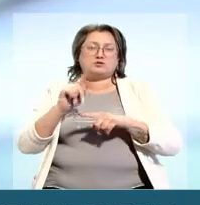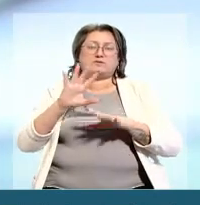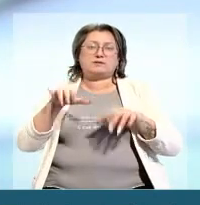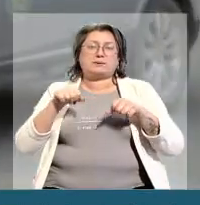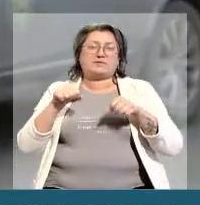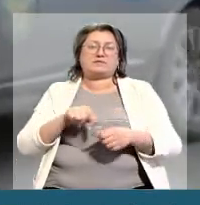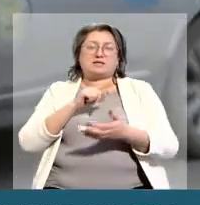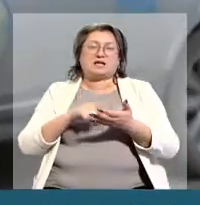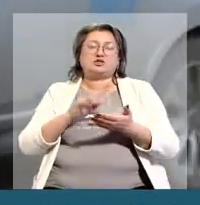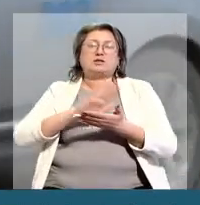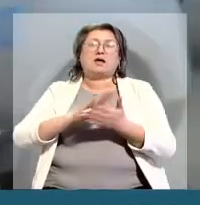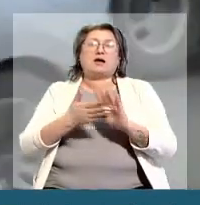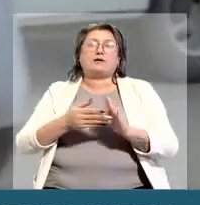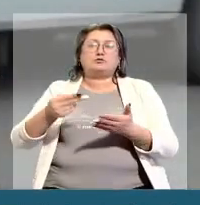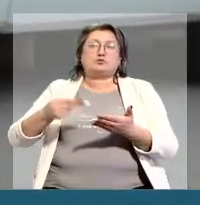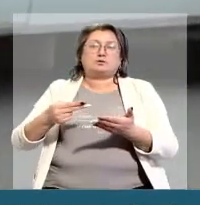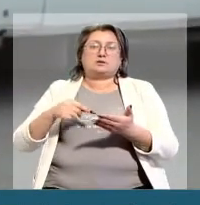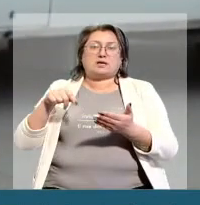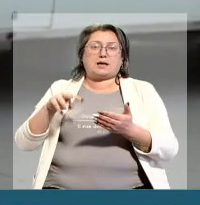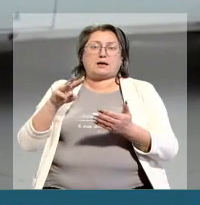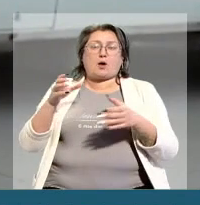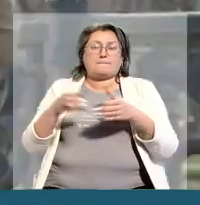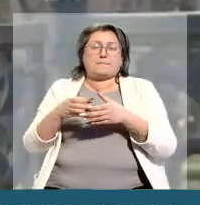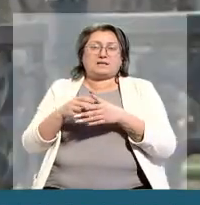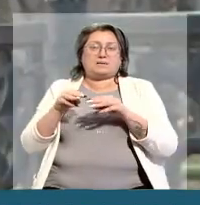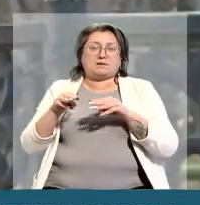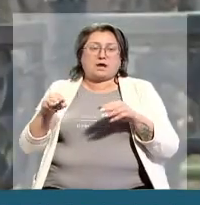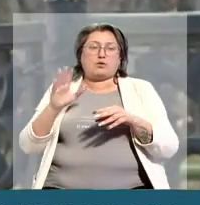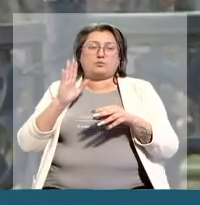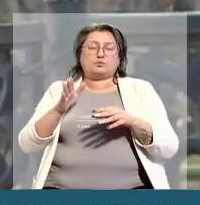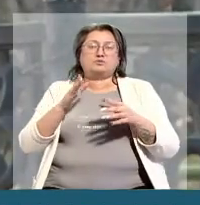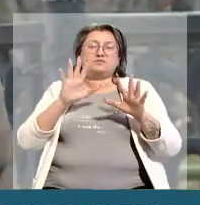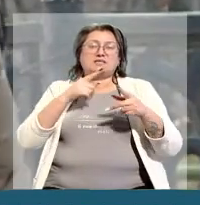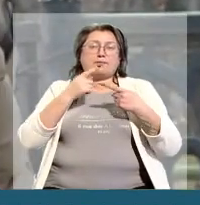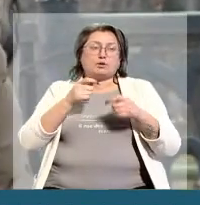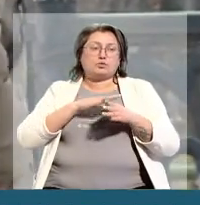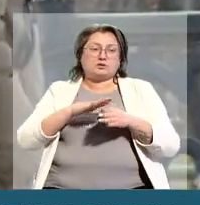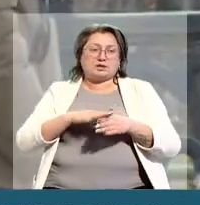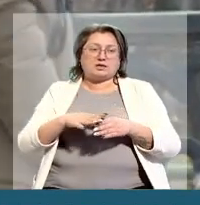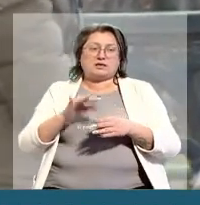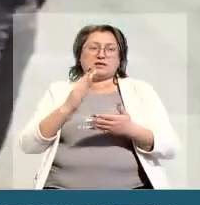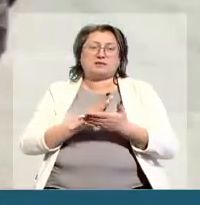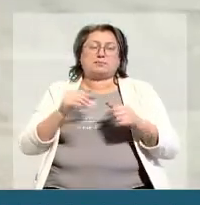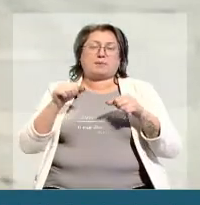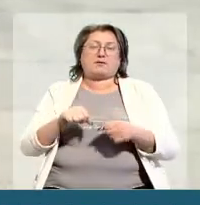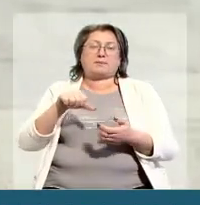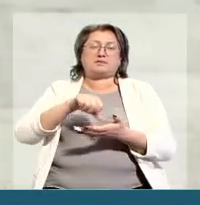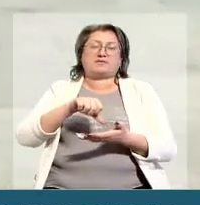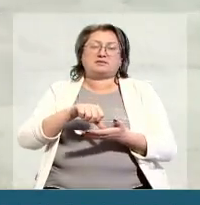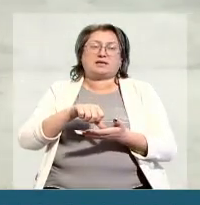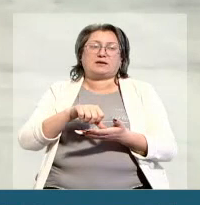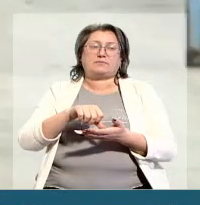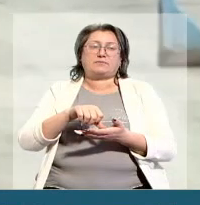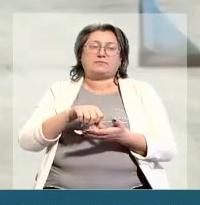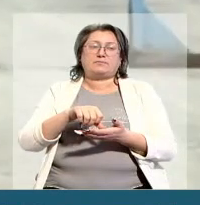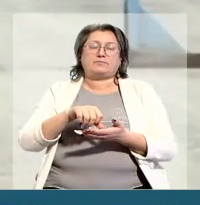жасалған барлық құқықтық міндеттер сақталатынын жеткізді. Бұл ретте болат, көмір өндірісі, өркен кен орны, қосымша